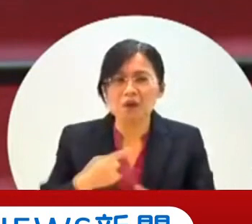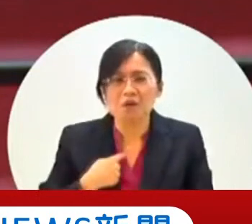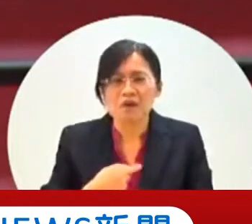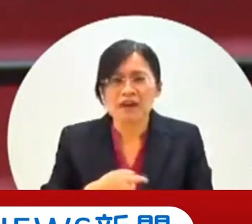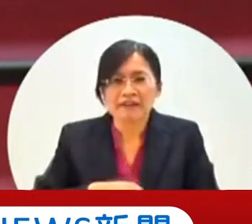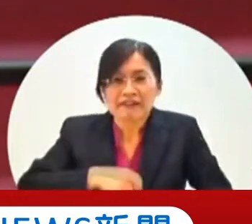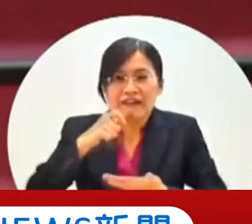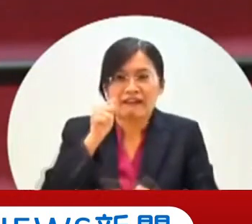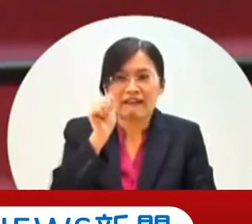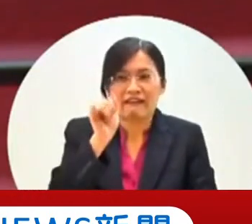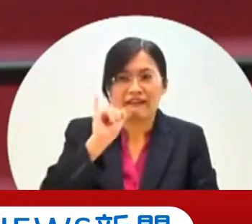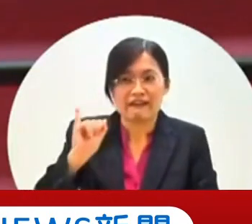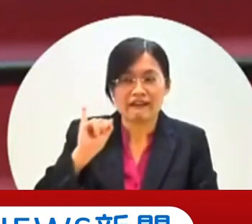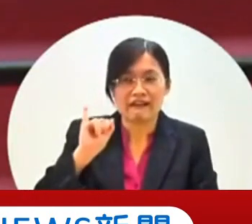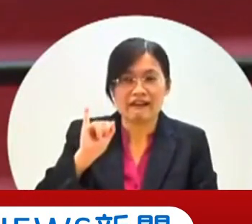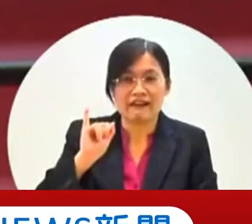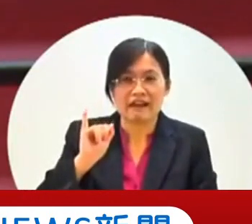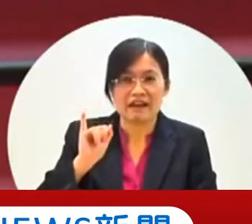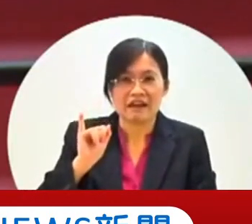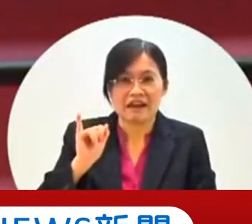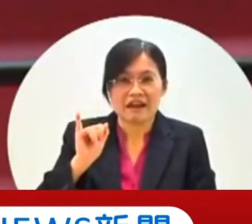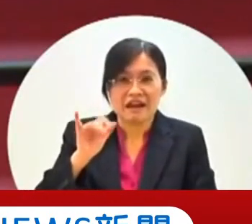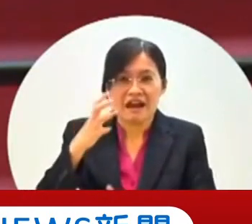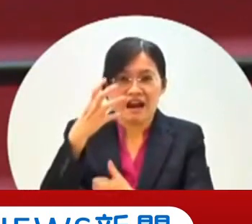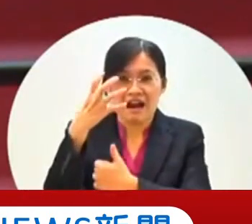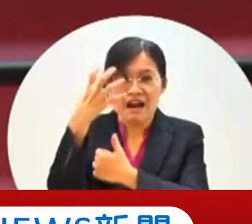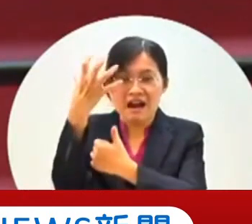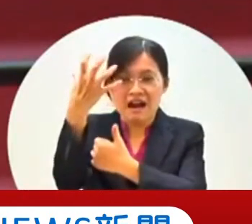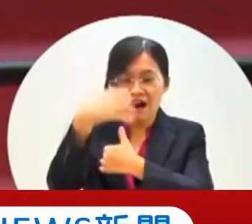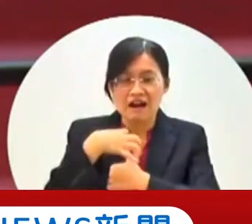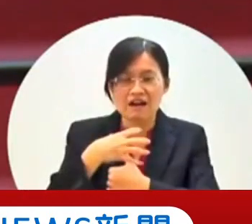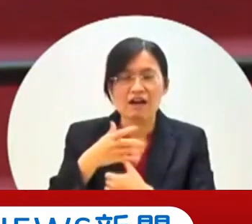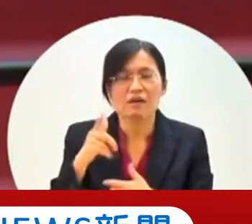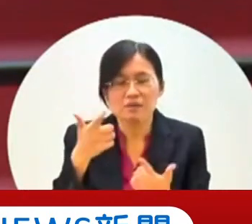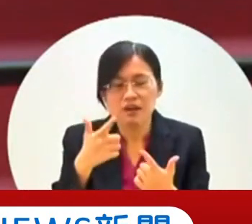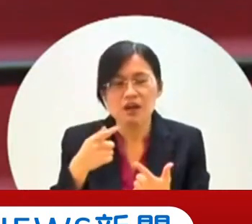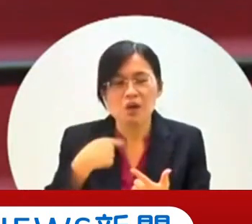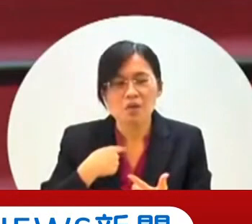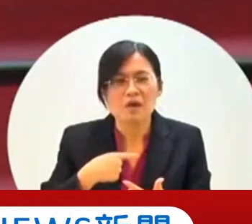这时候是 AI 在提醒我们应该为人类的存亡加